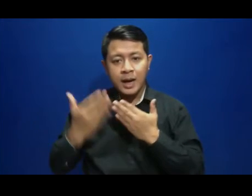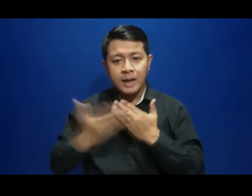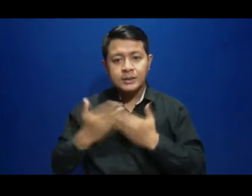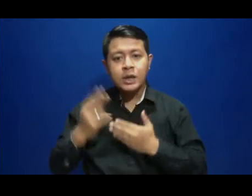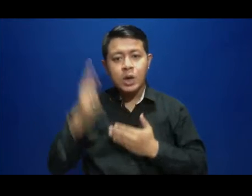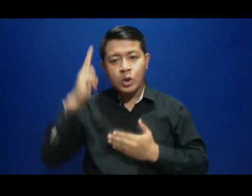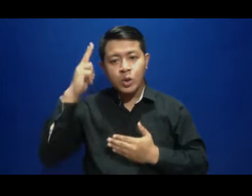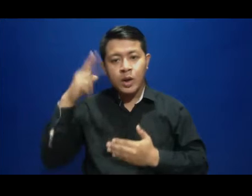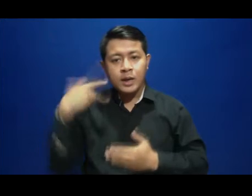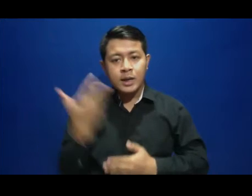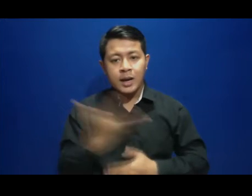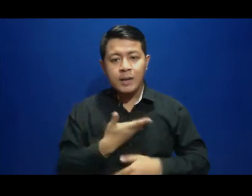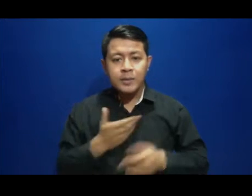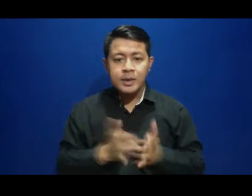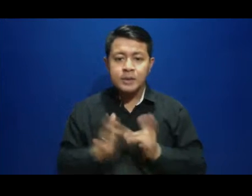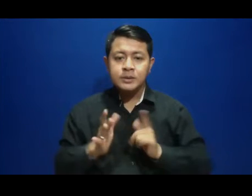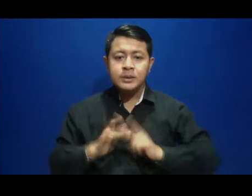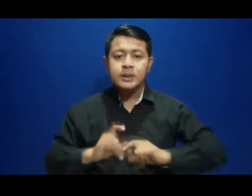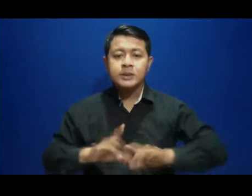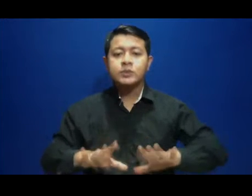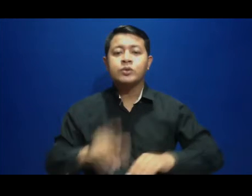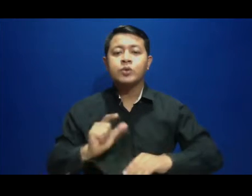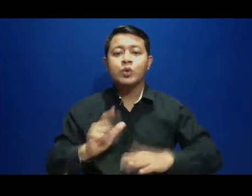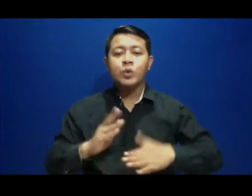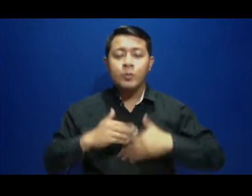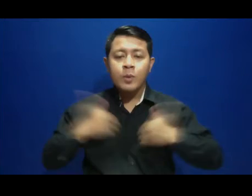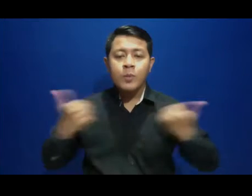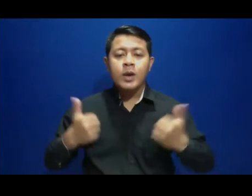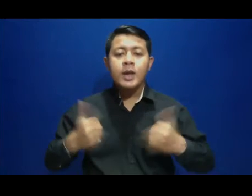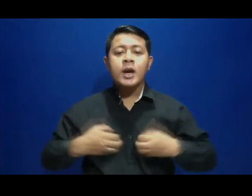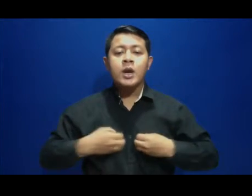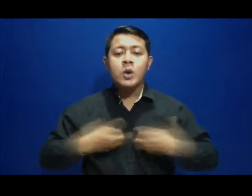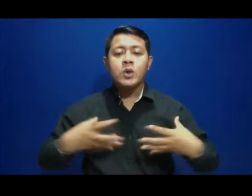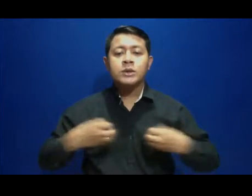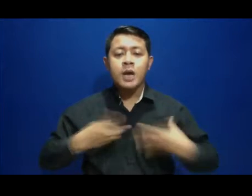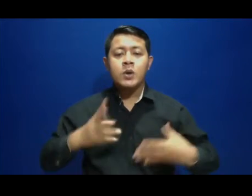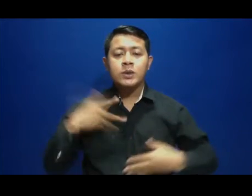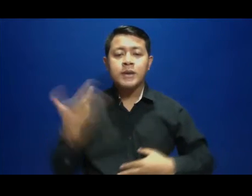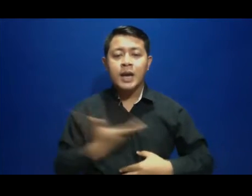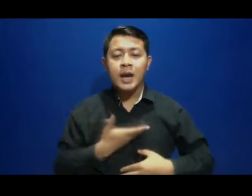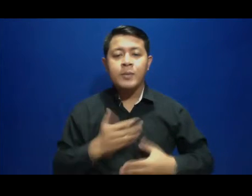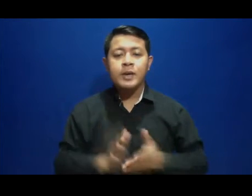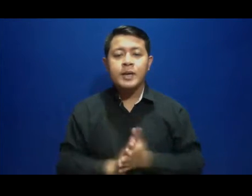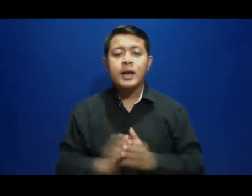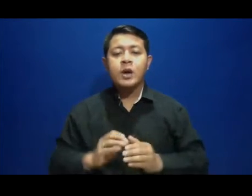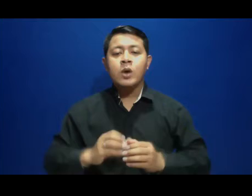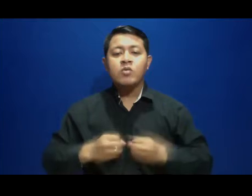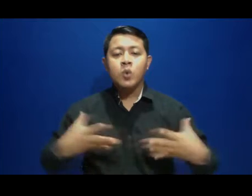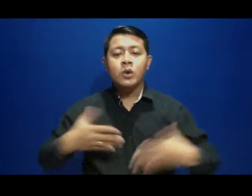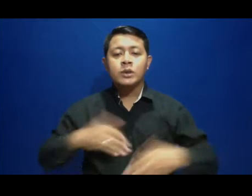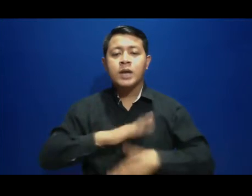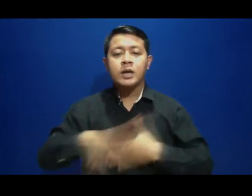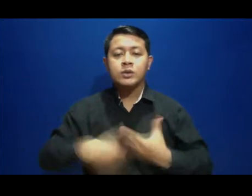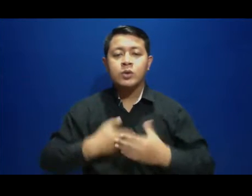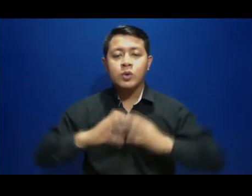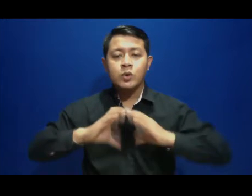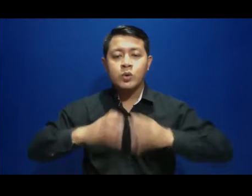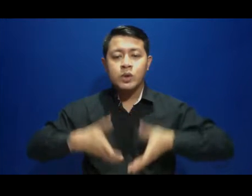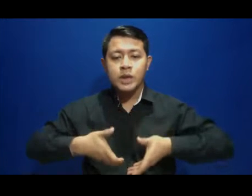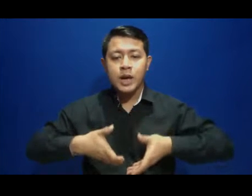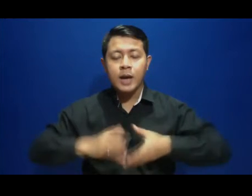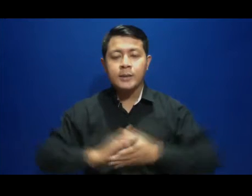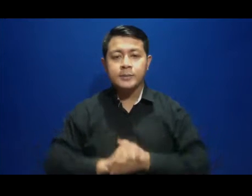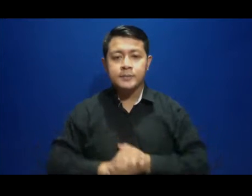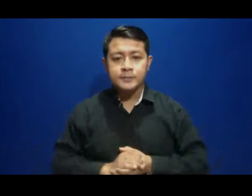kami Yesus Kristus, sebagai pemulihan atas dosa-dosa kami dan dosa seluruh dunia.